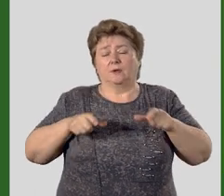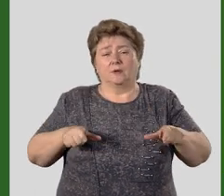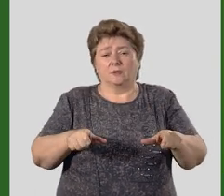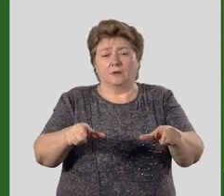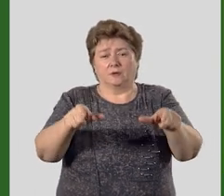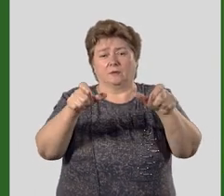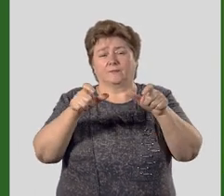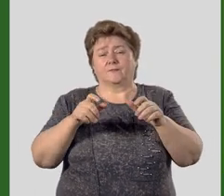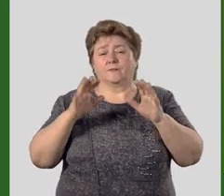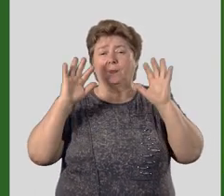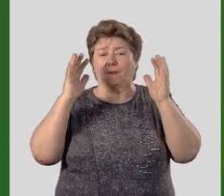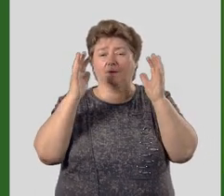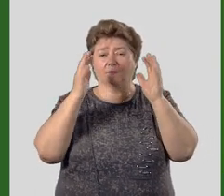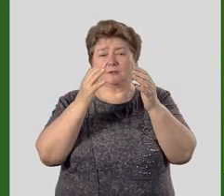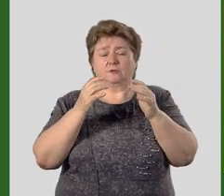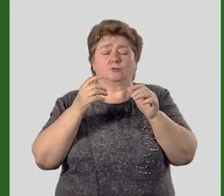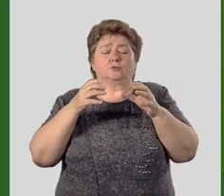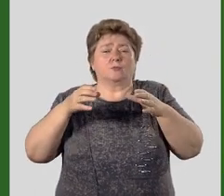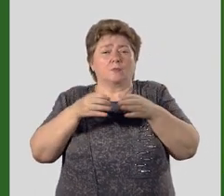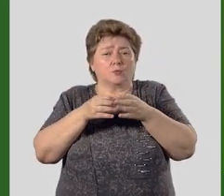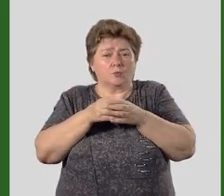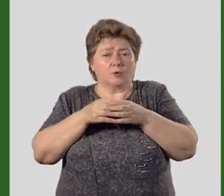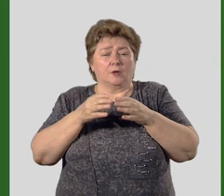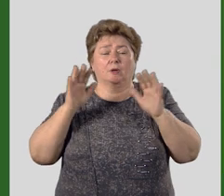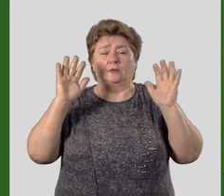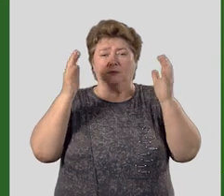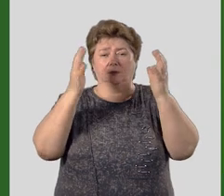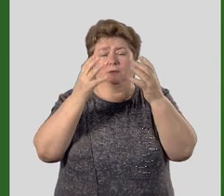реки, в лесу породы деревьев,